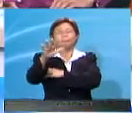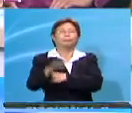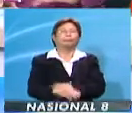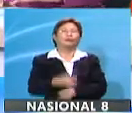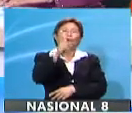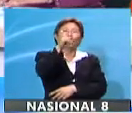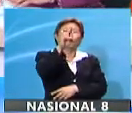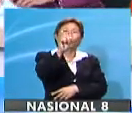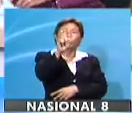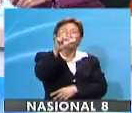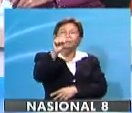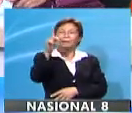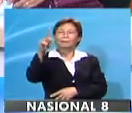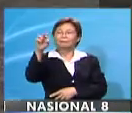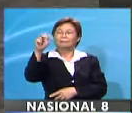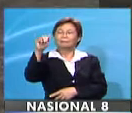Kuala